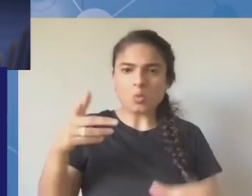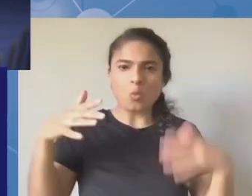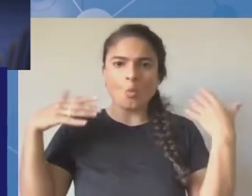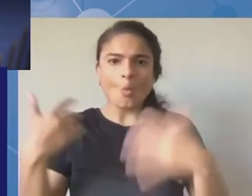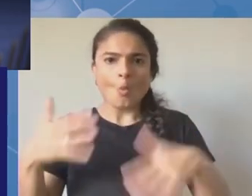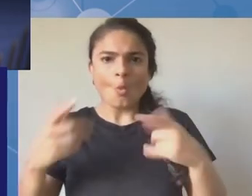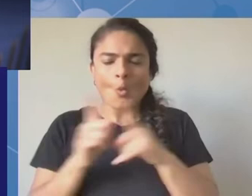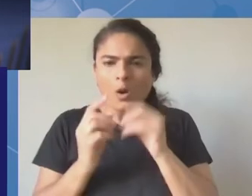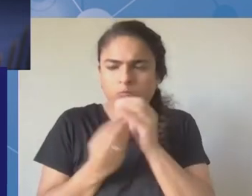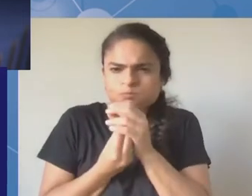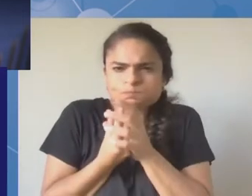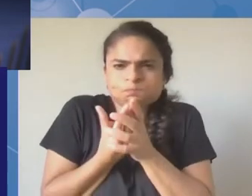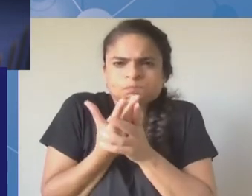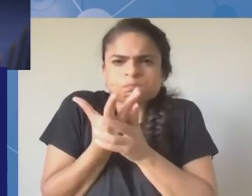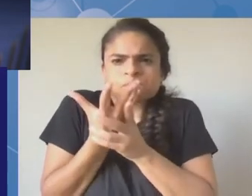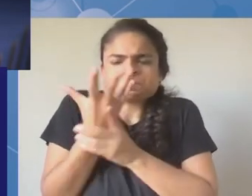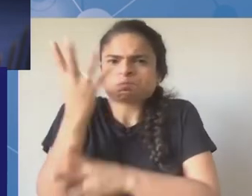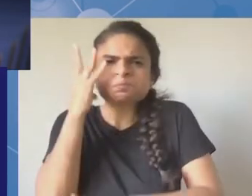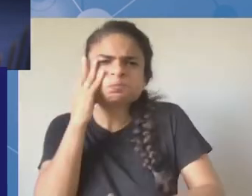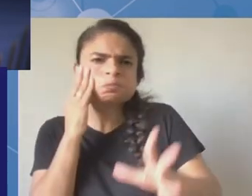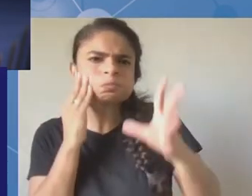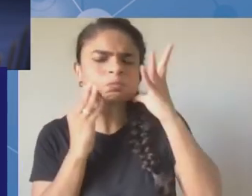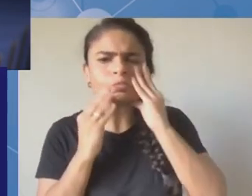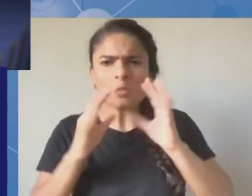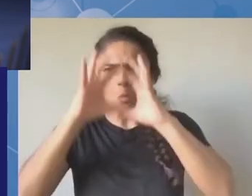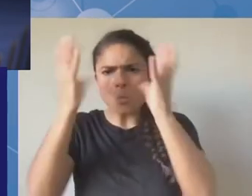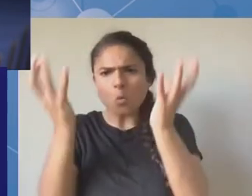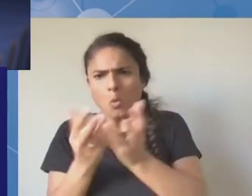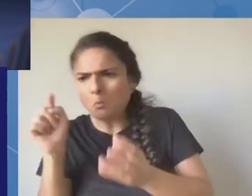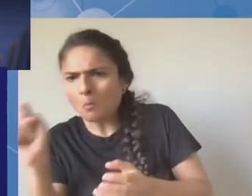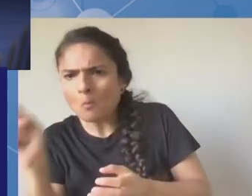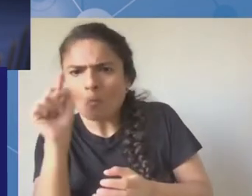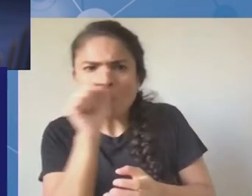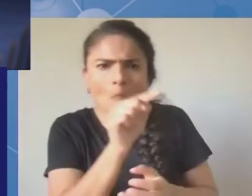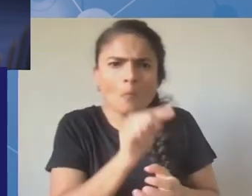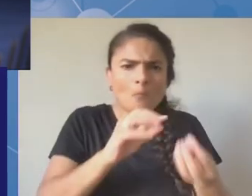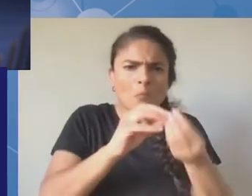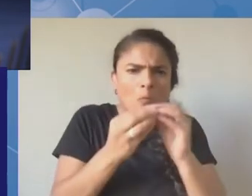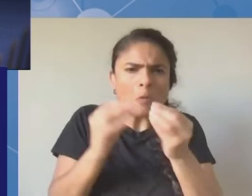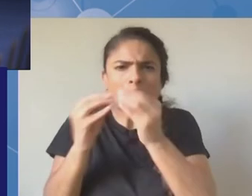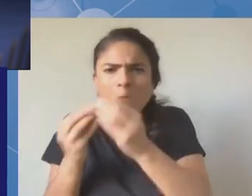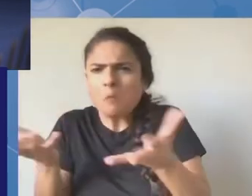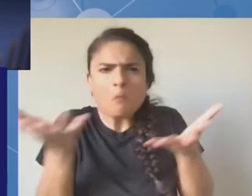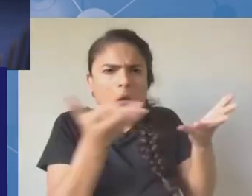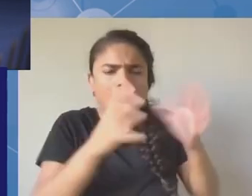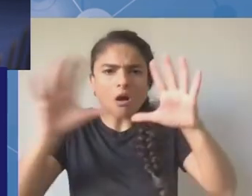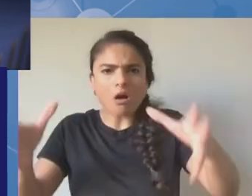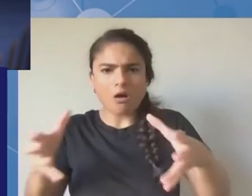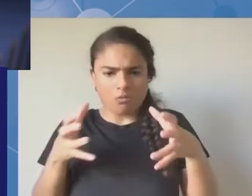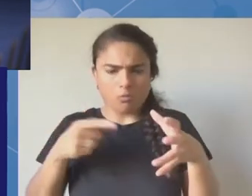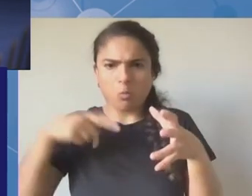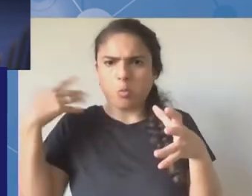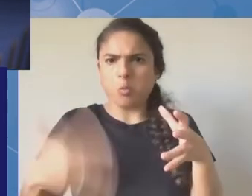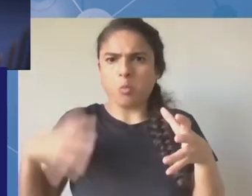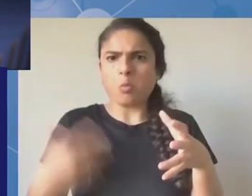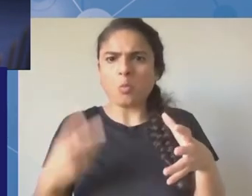وممثلي مكتب الأمين العام للأمم المتحدة وأمانة الاي جي اف.